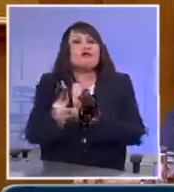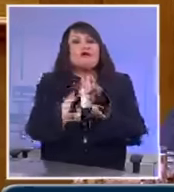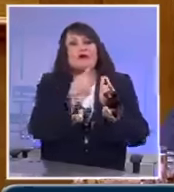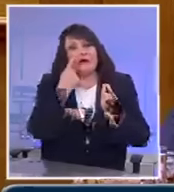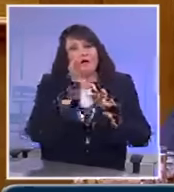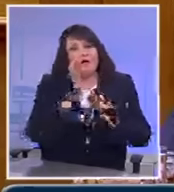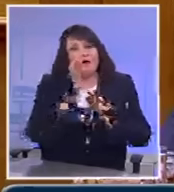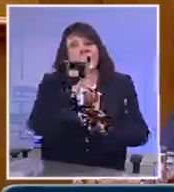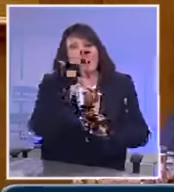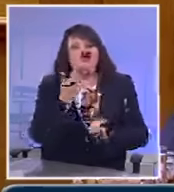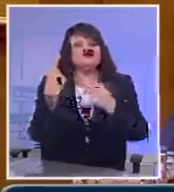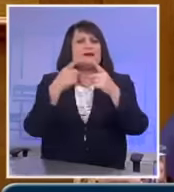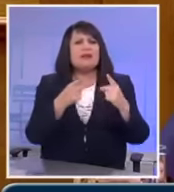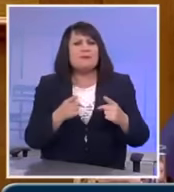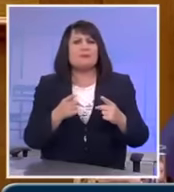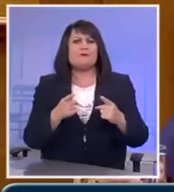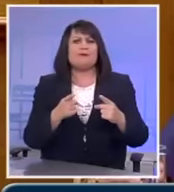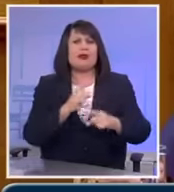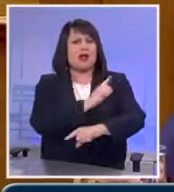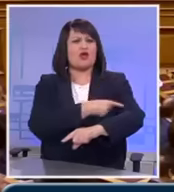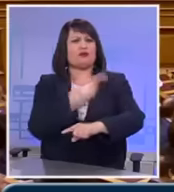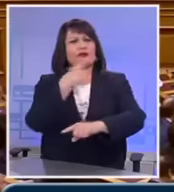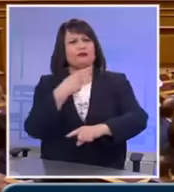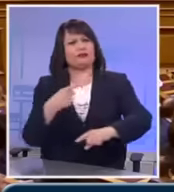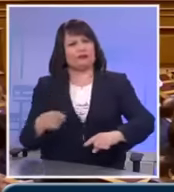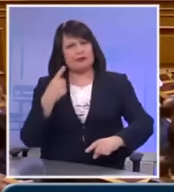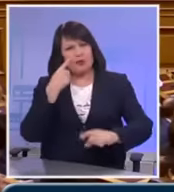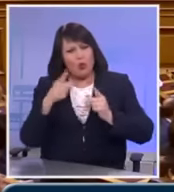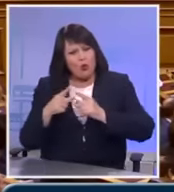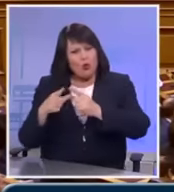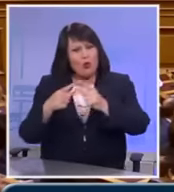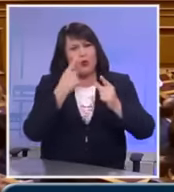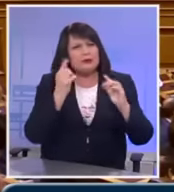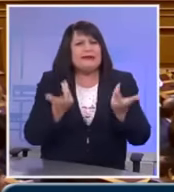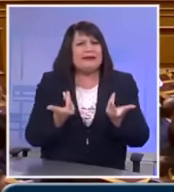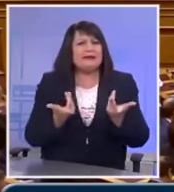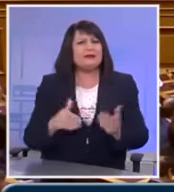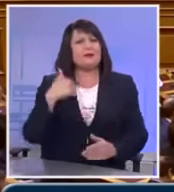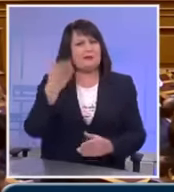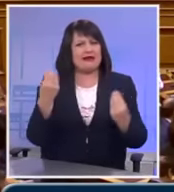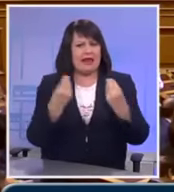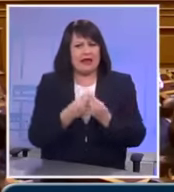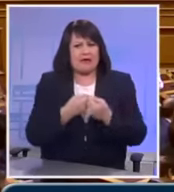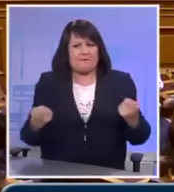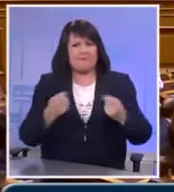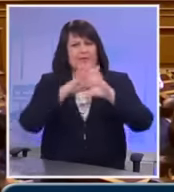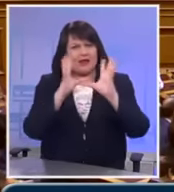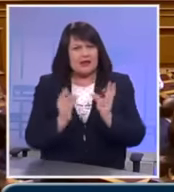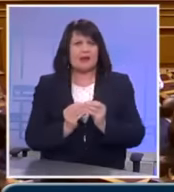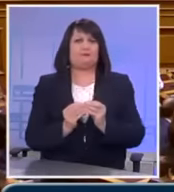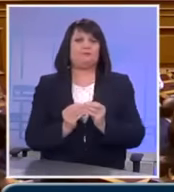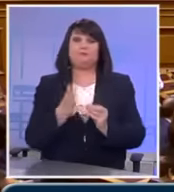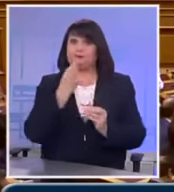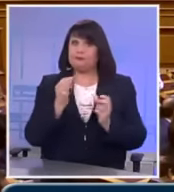σε με διάφορες και διαφορετικές ικανότητες προκειμένου μετά να εφαρμοστούν και στο σύνολο της εκπαίδευσης και γ αυτό στα